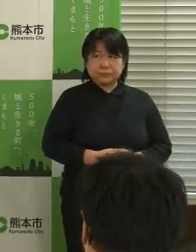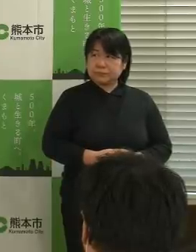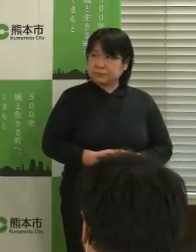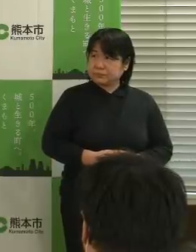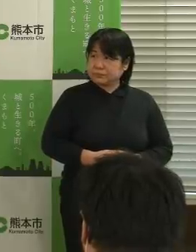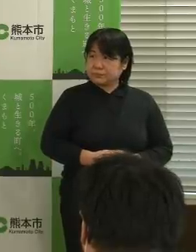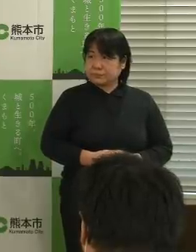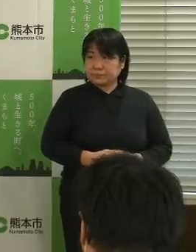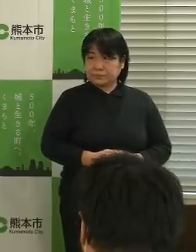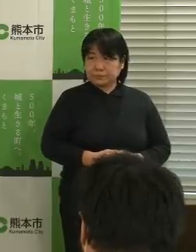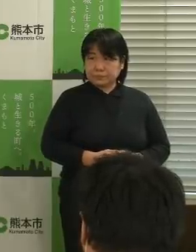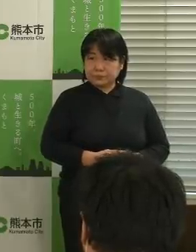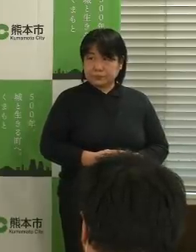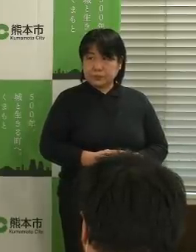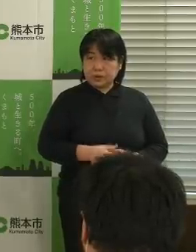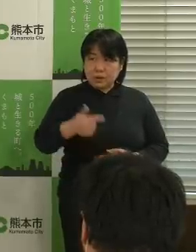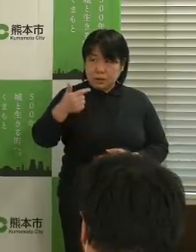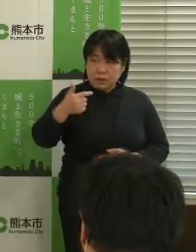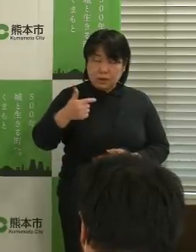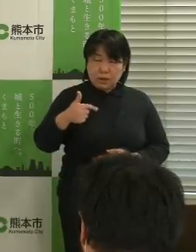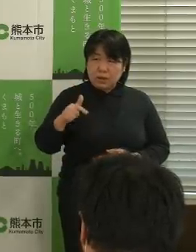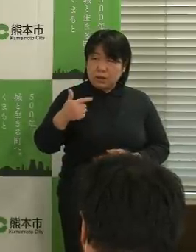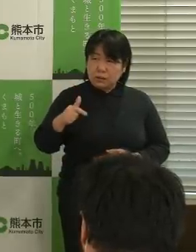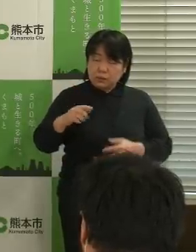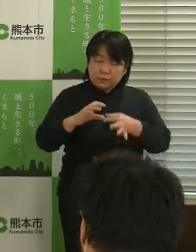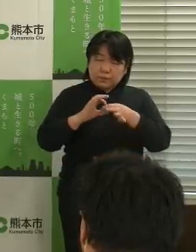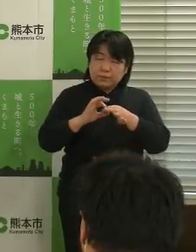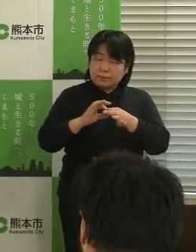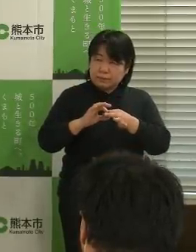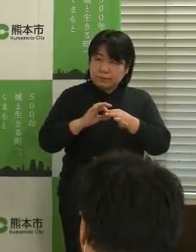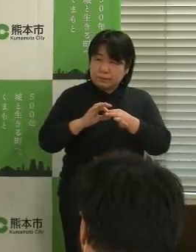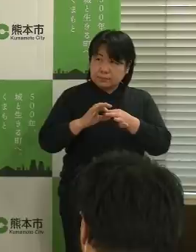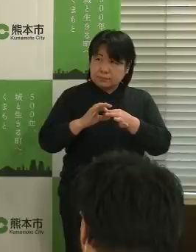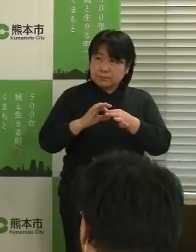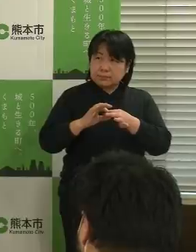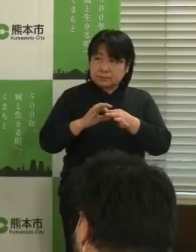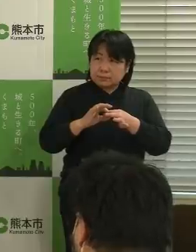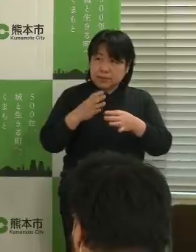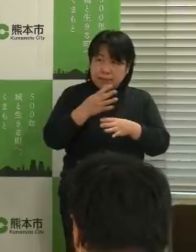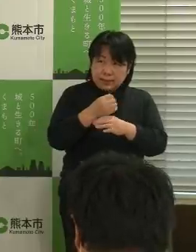はい、じゃあ小林さん、 教育の関係なんですけど、 はい、